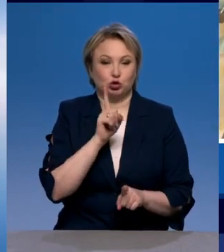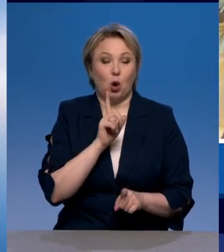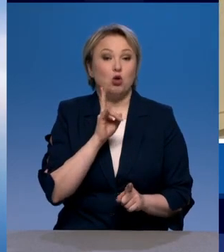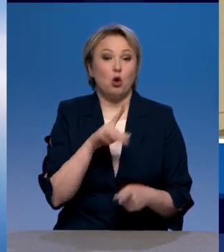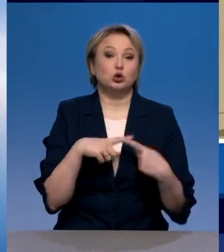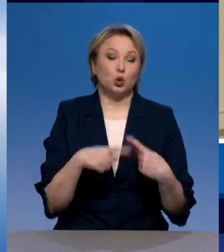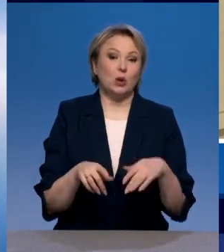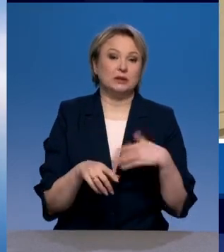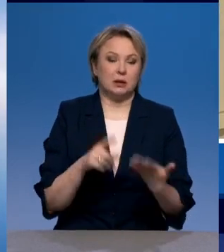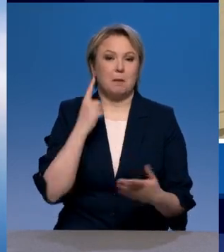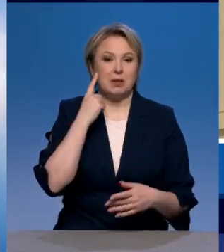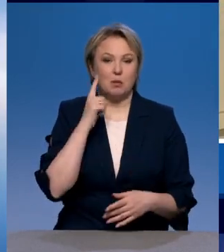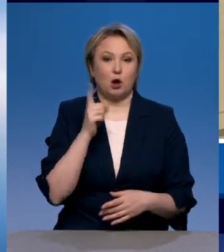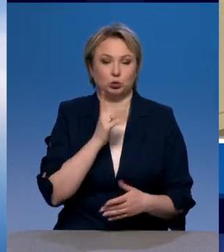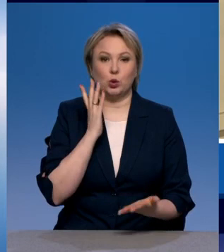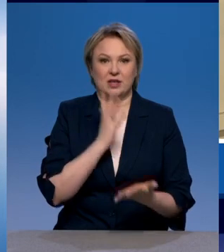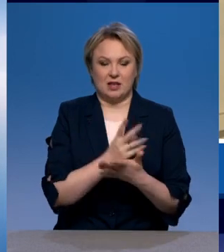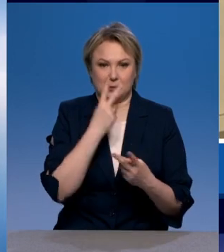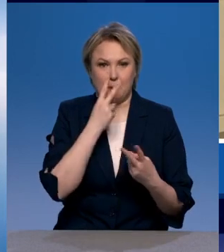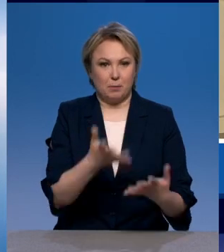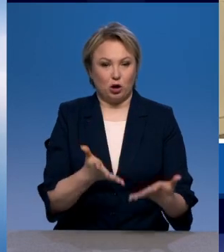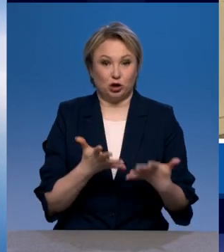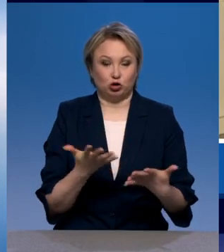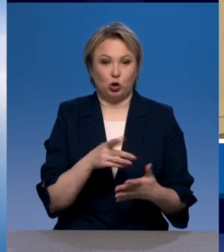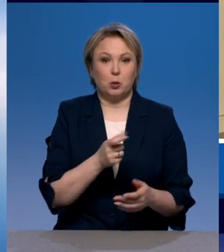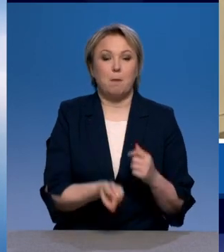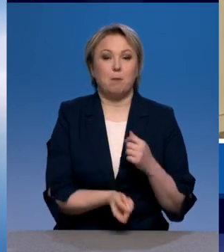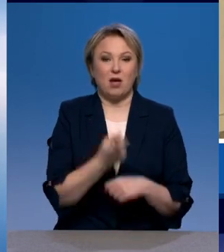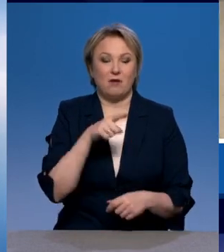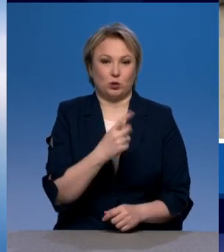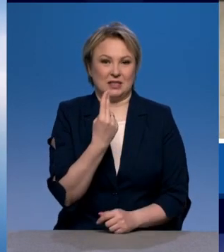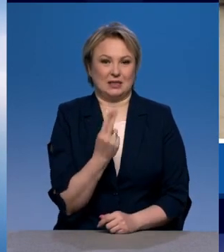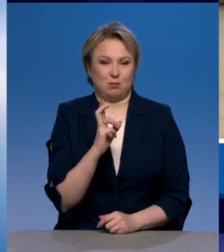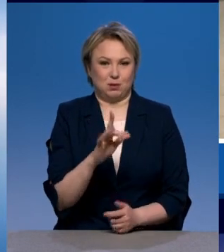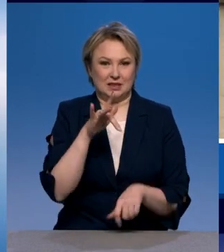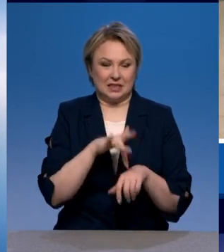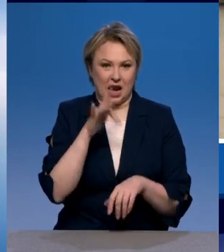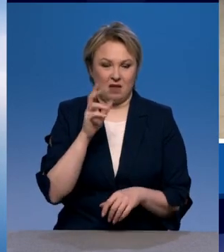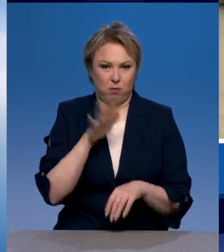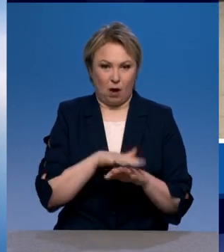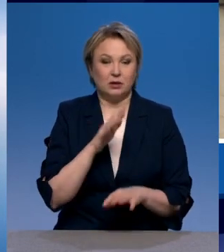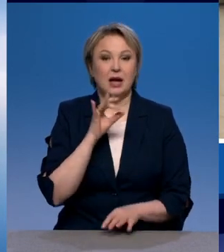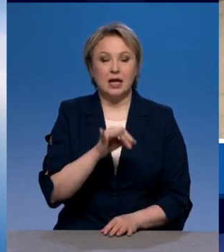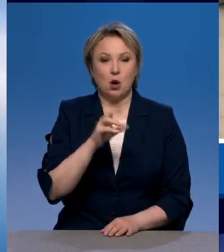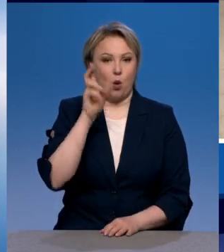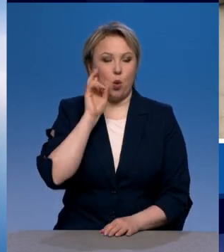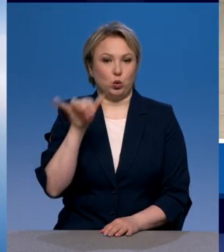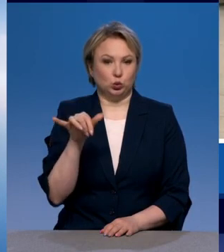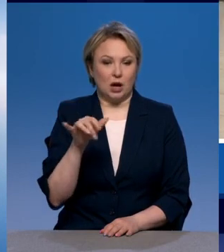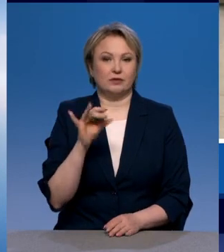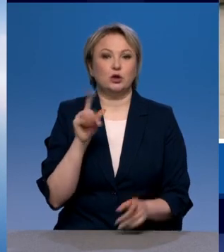действительно дополнительная прозрачность, которая появится у регулятора, у Центрального банка, у государства, это и в том числе